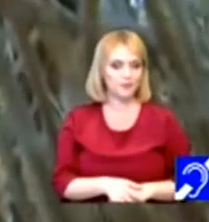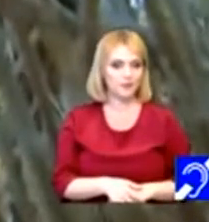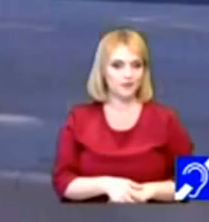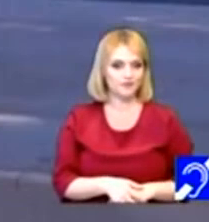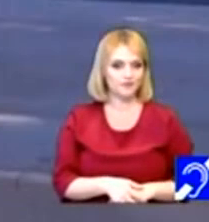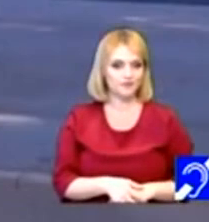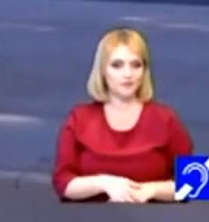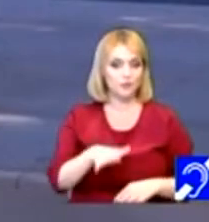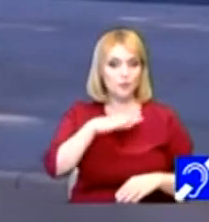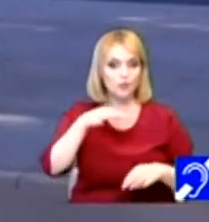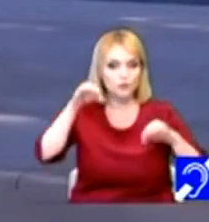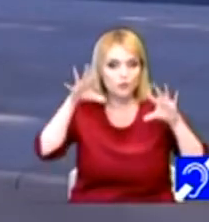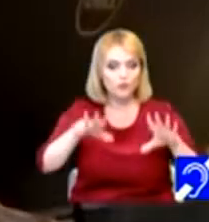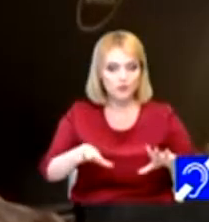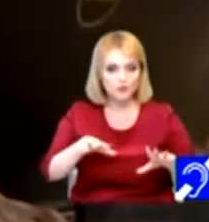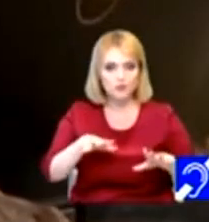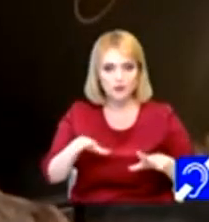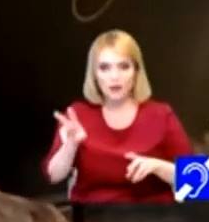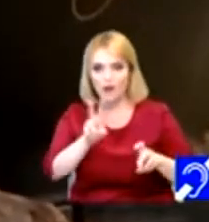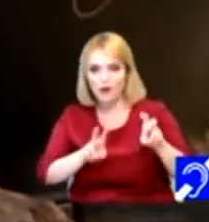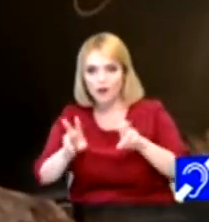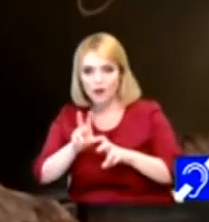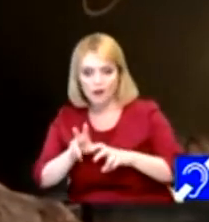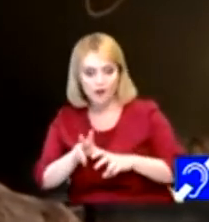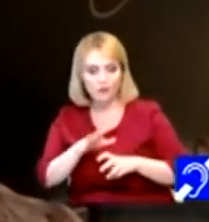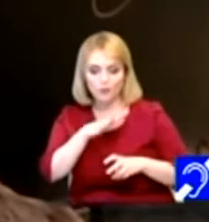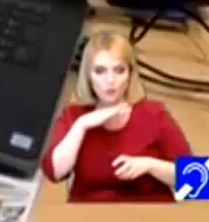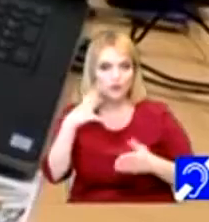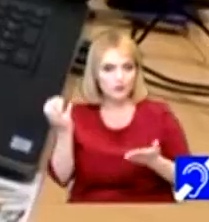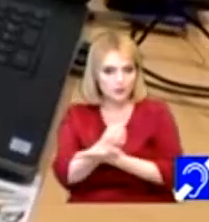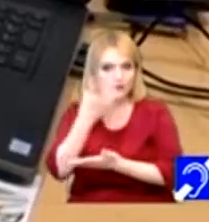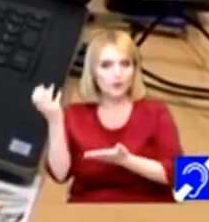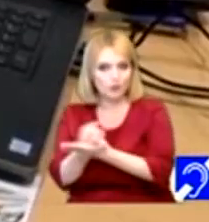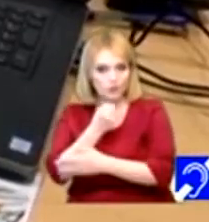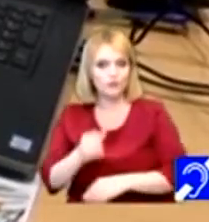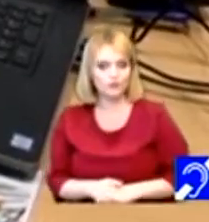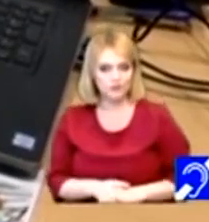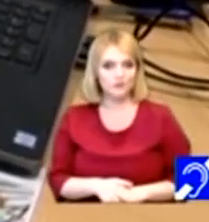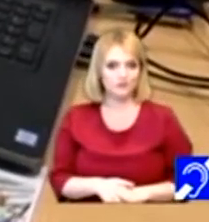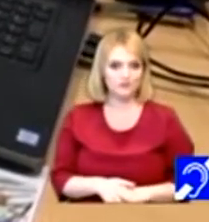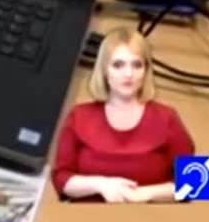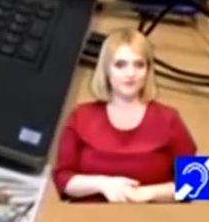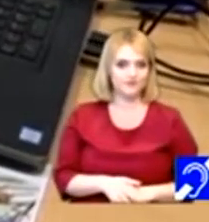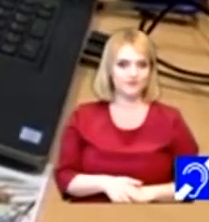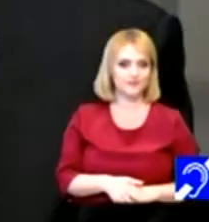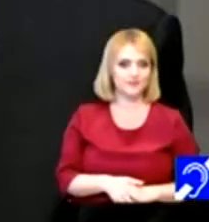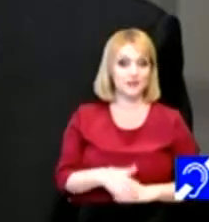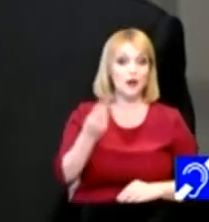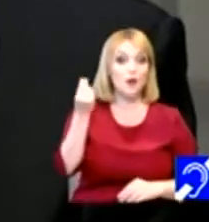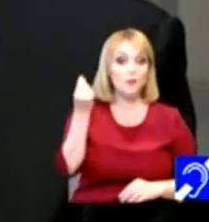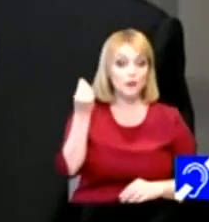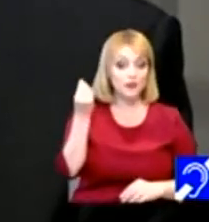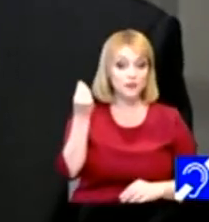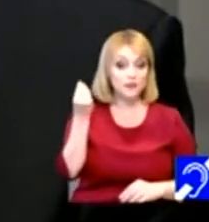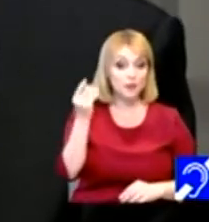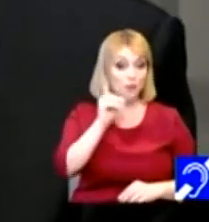două decenii, mina de aur de aici este închisă. Acum există speranțe că ar putea fi redeschisă. In normal gold price environments, you